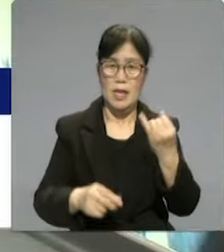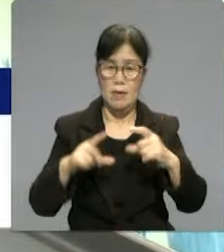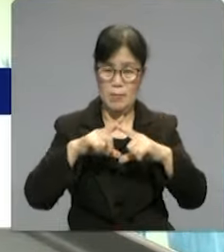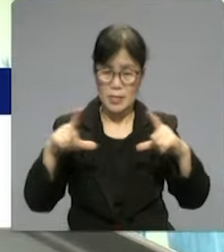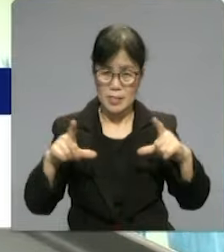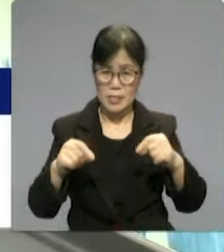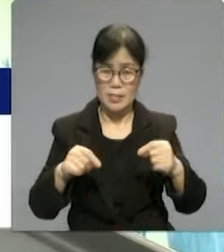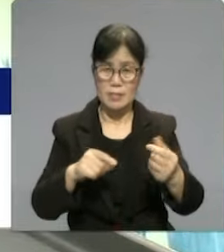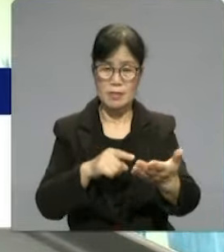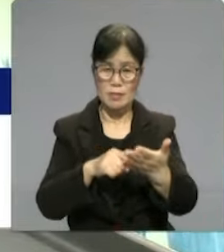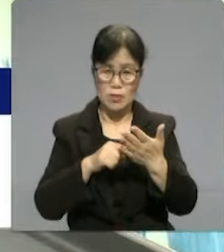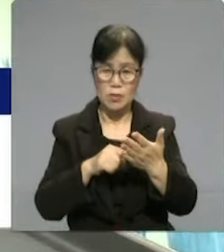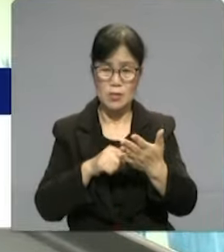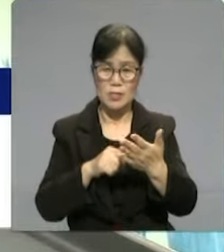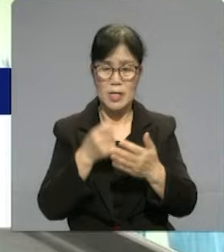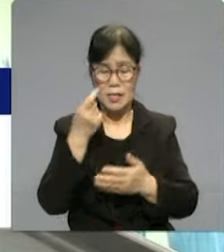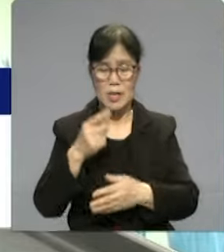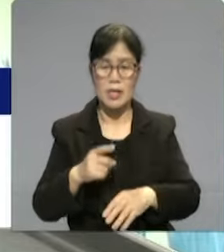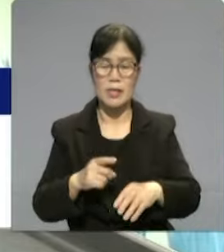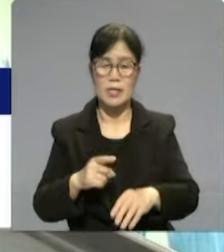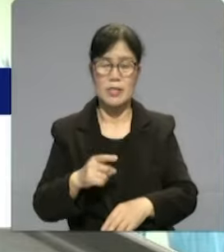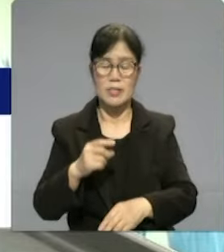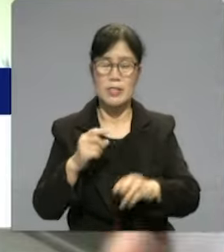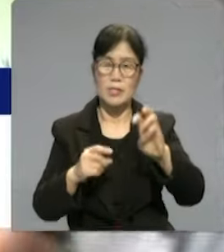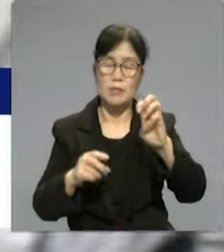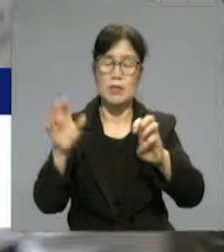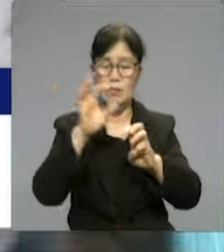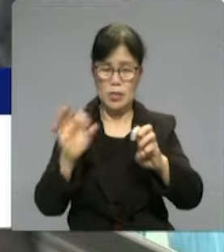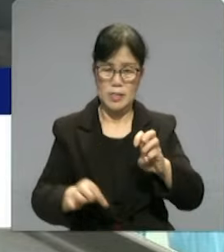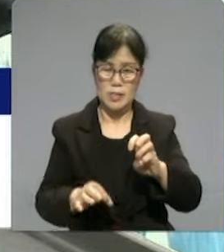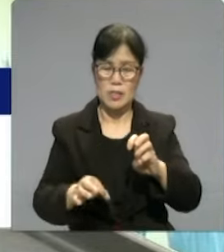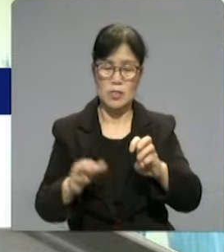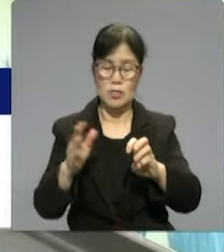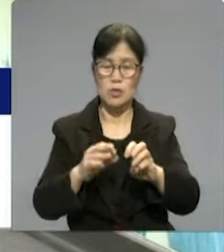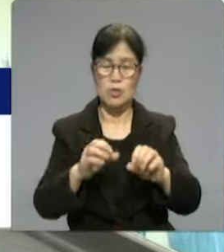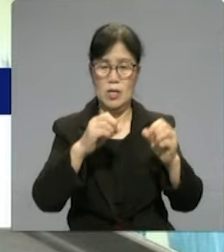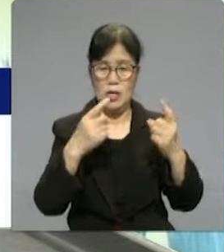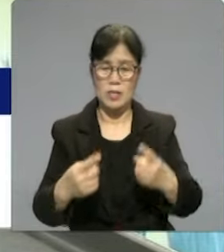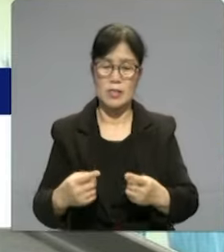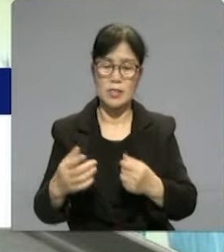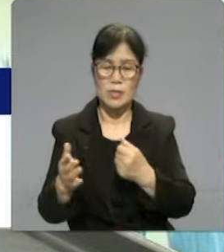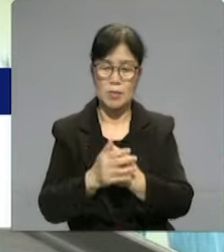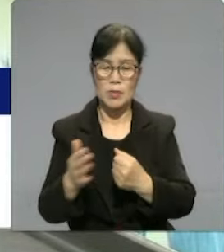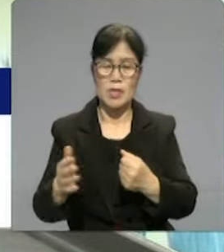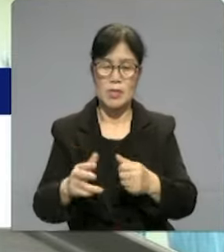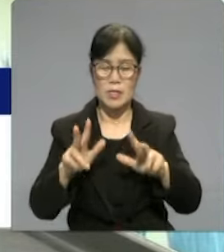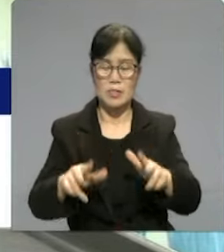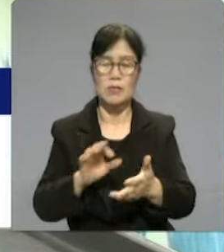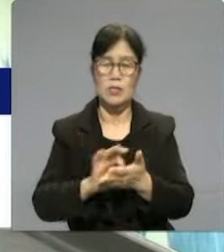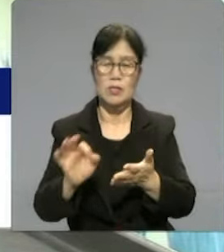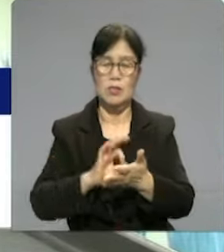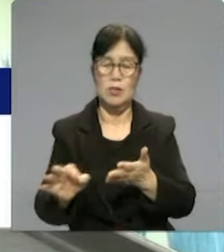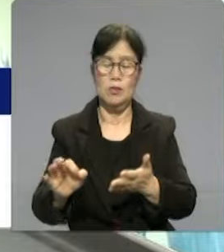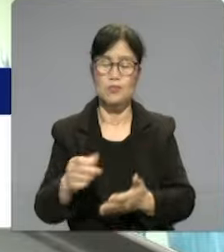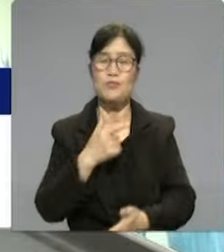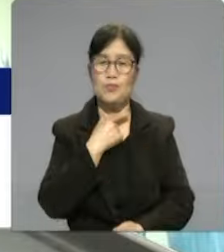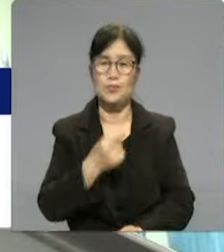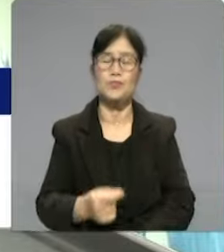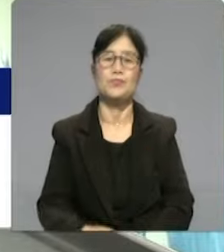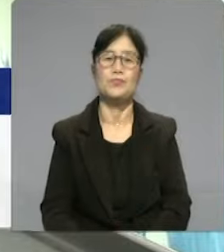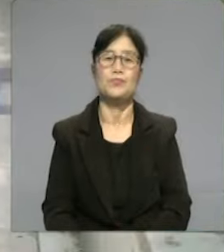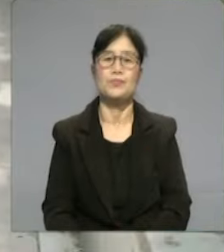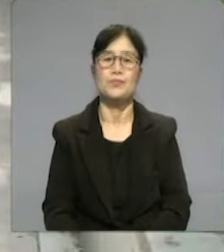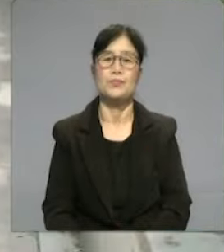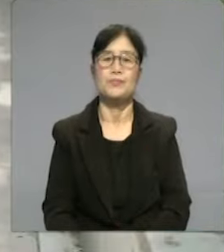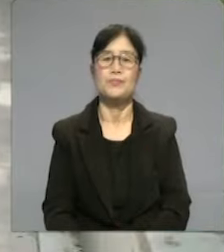이제 나왔다고 해서 한 달에 30% 정도 요금 할인된다 해서 지금 이용하려고 하고